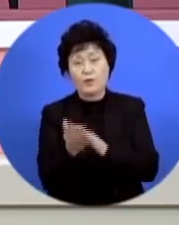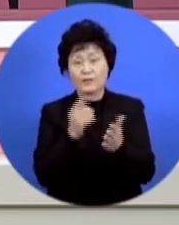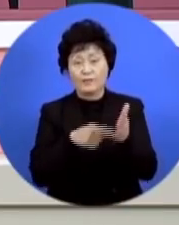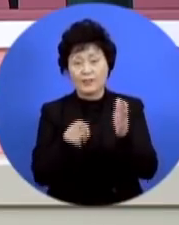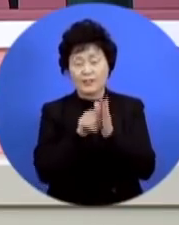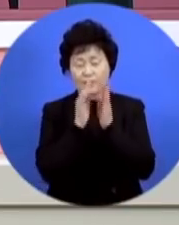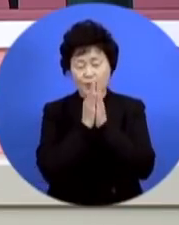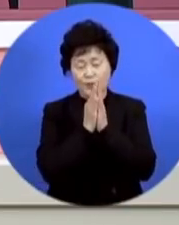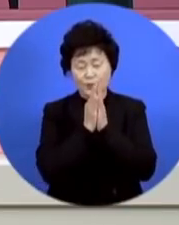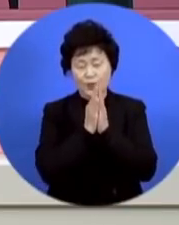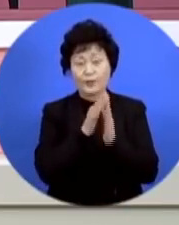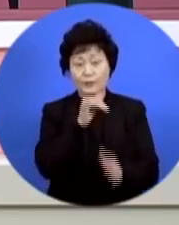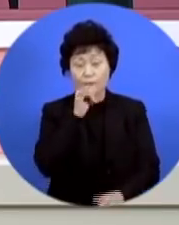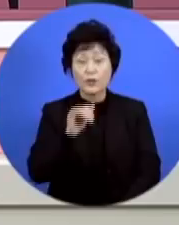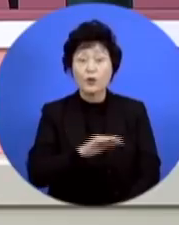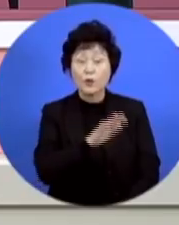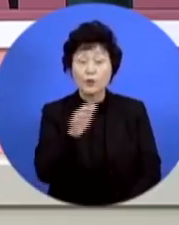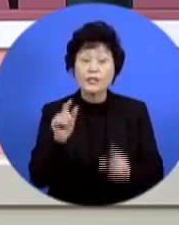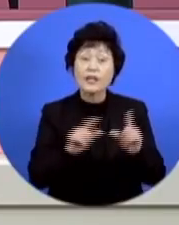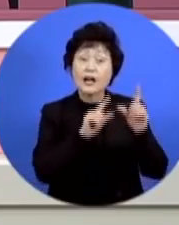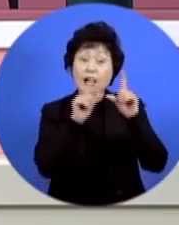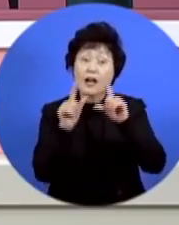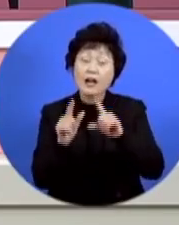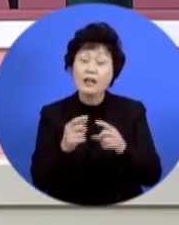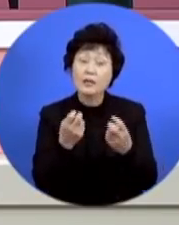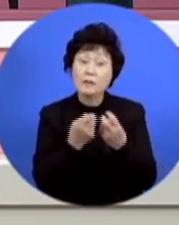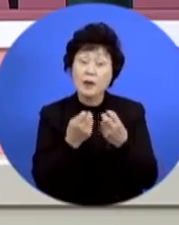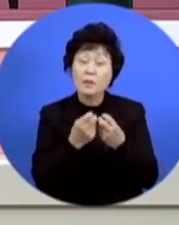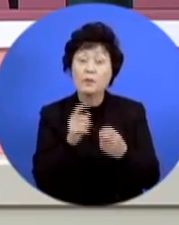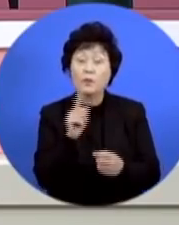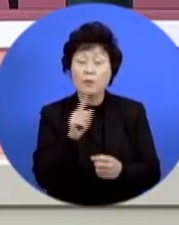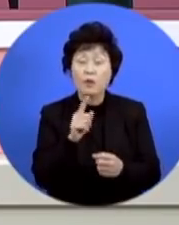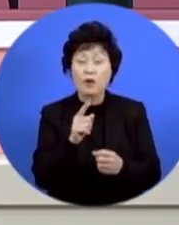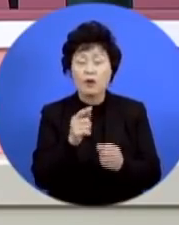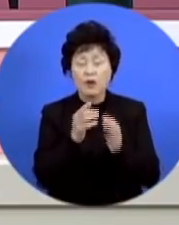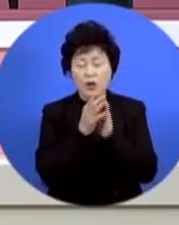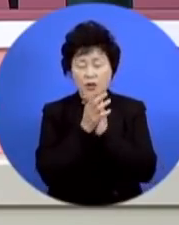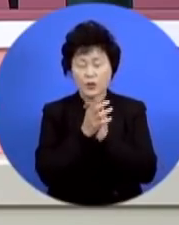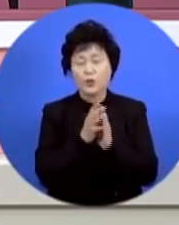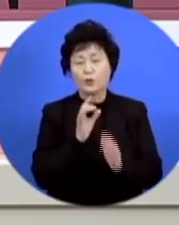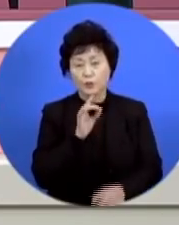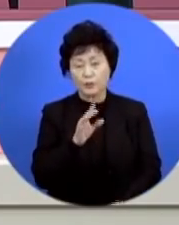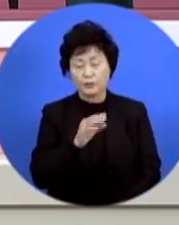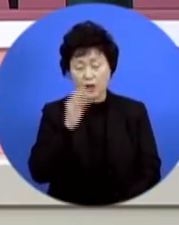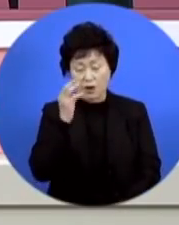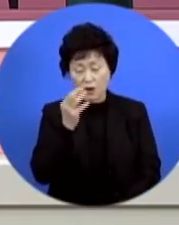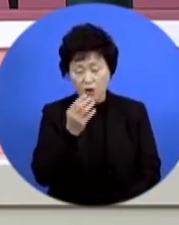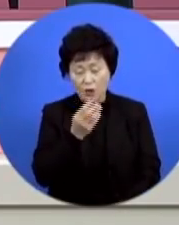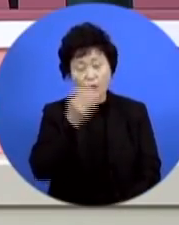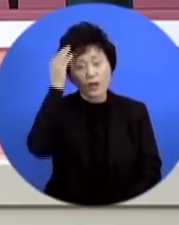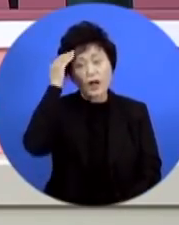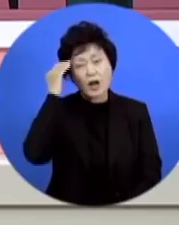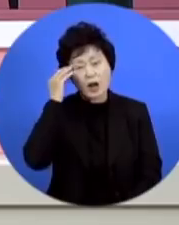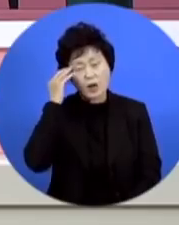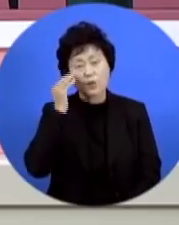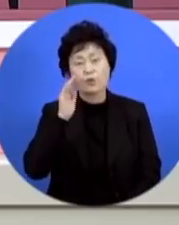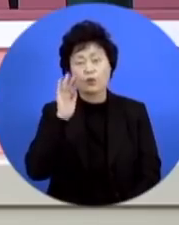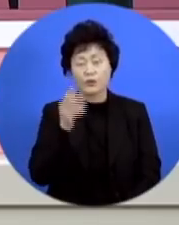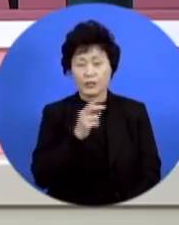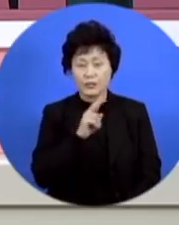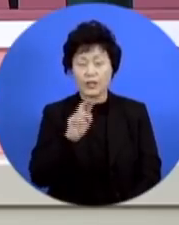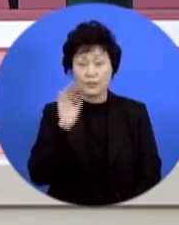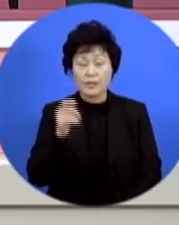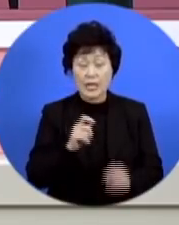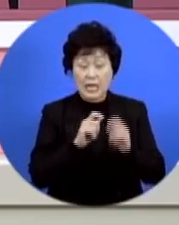살 길은 민족 복음화밖에 없다. 거룩한 코리아가 돼야 된다. 그래서 한국교회가 개교회주의를 넘어서 민족 복음화를